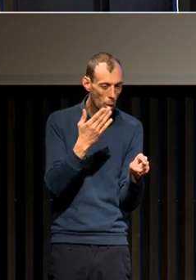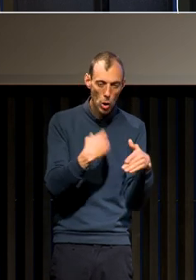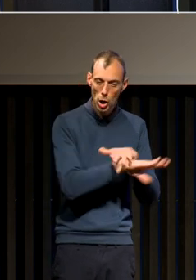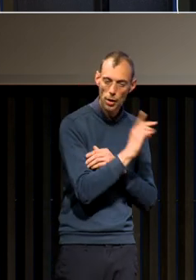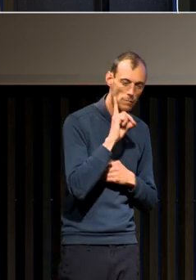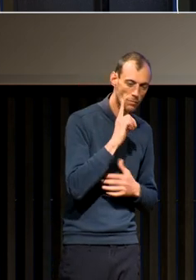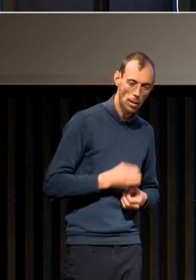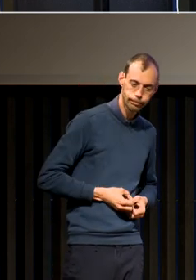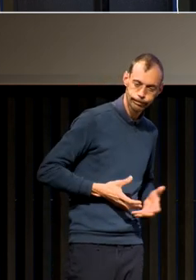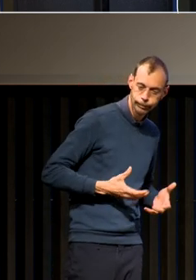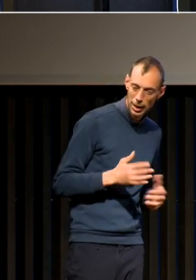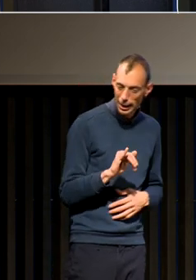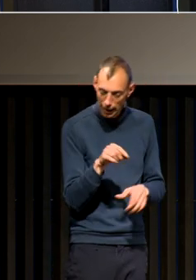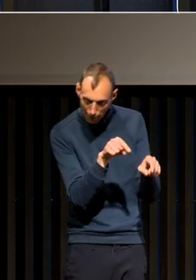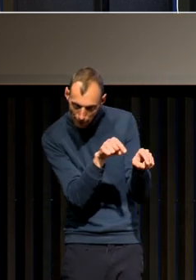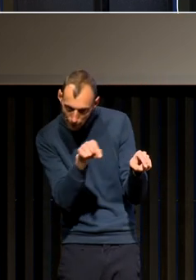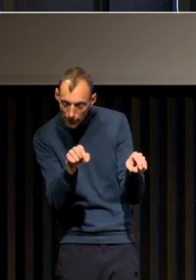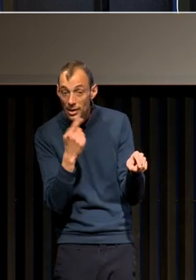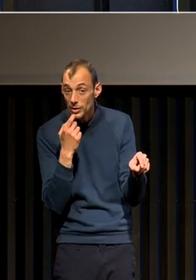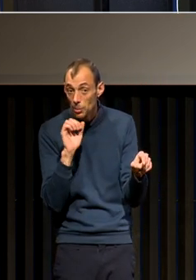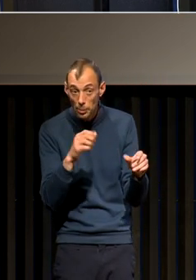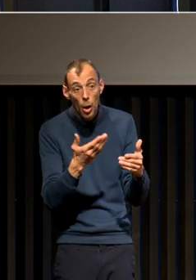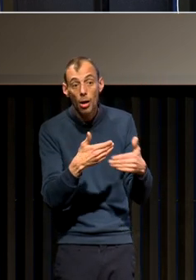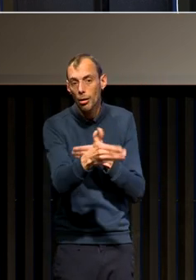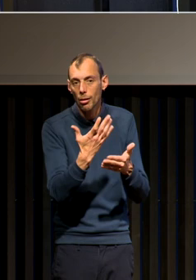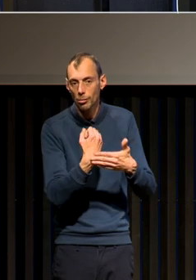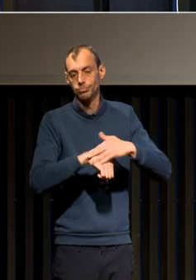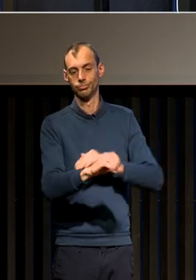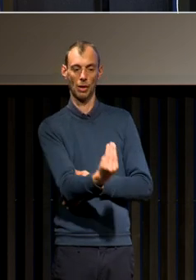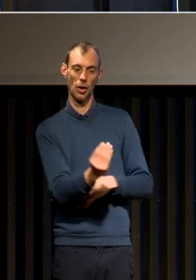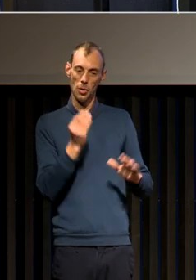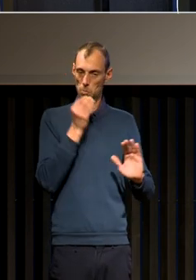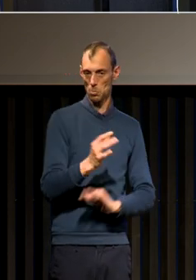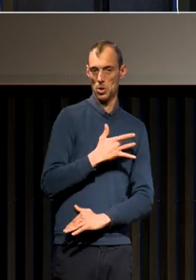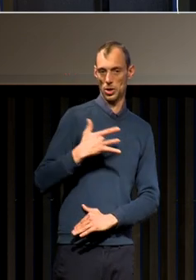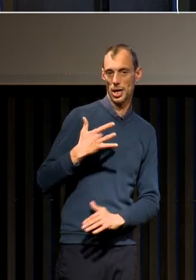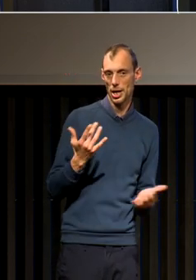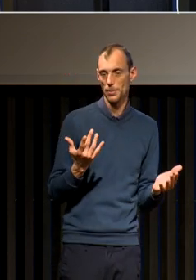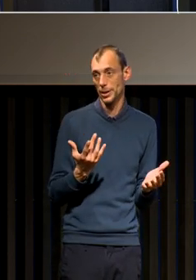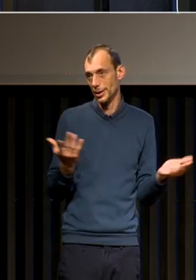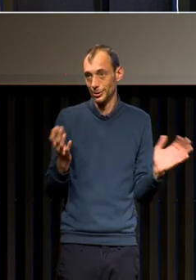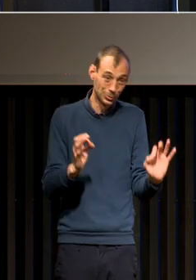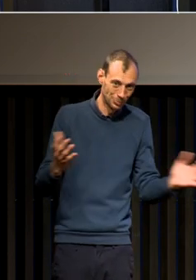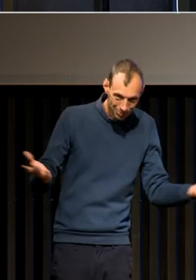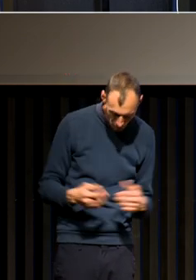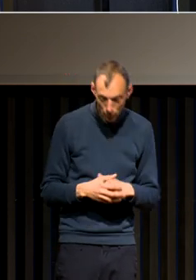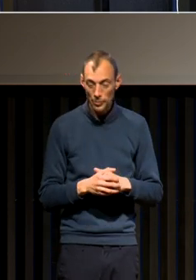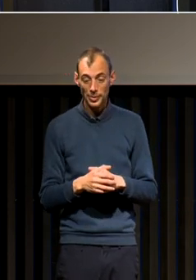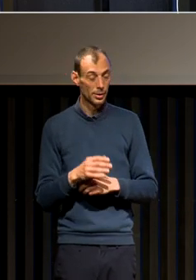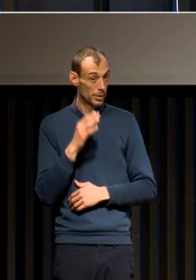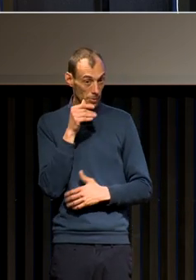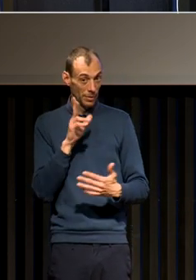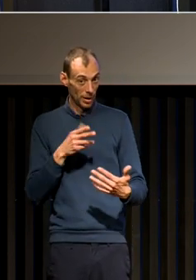pourra donner donc un enfant en bonne santé et un parrain si possible. Donc notre défi est